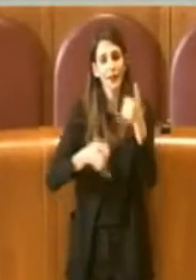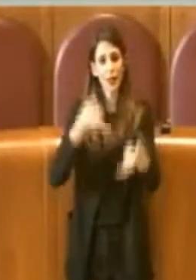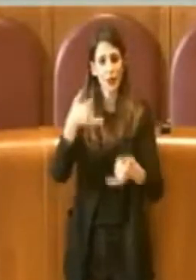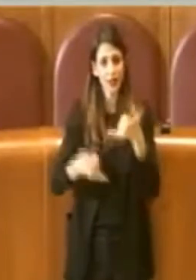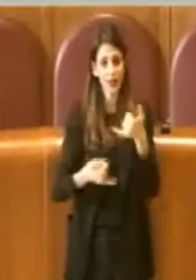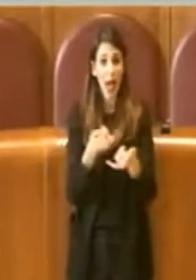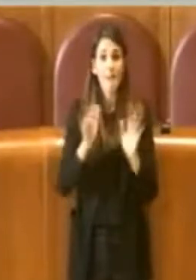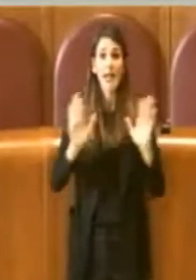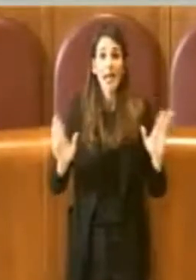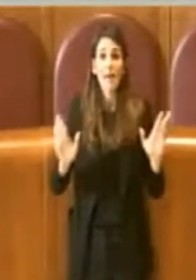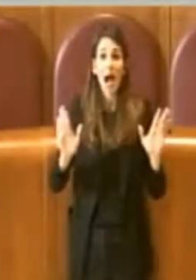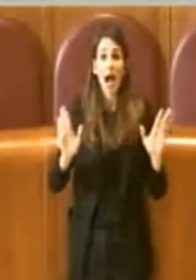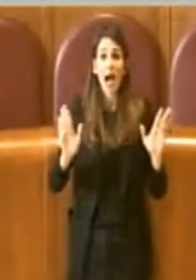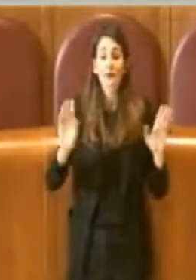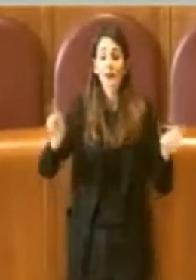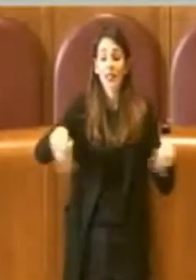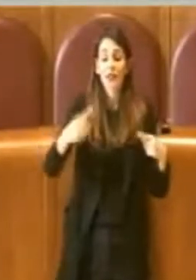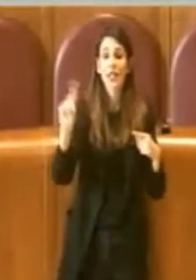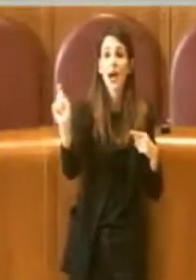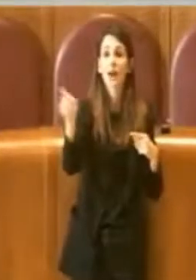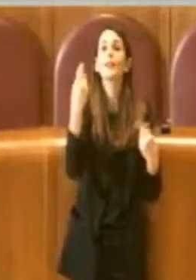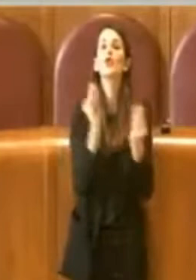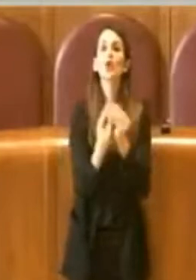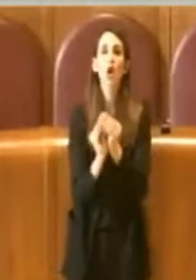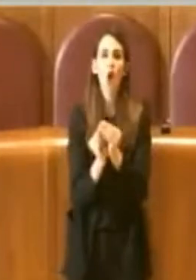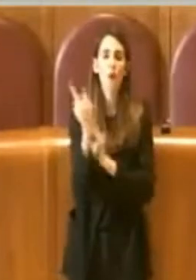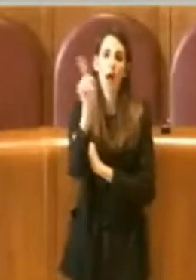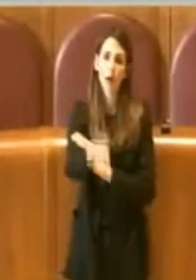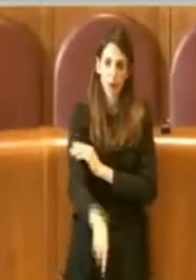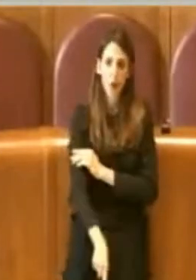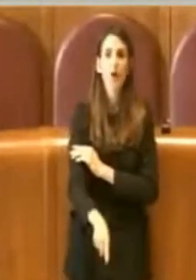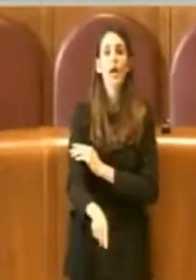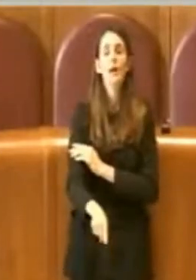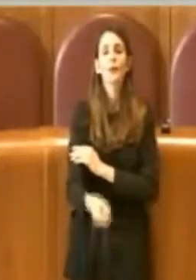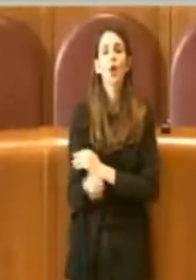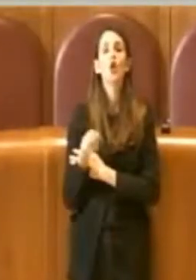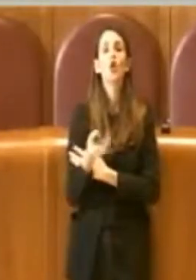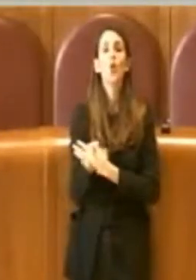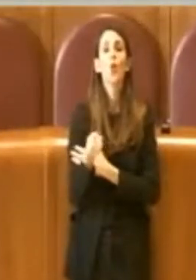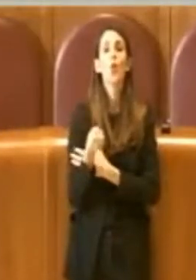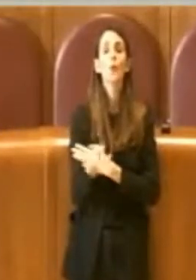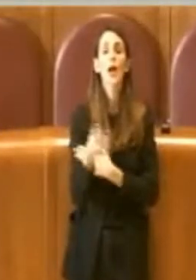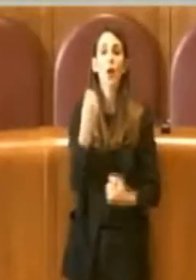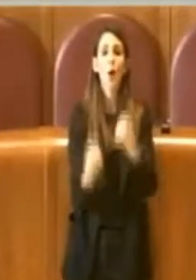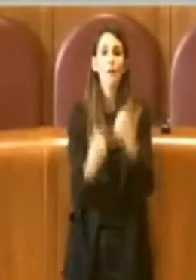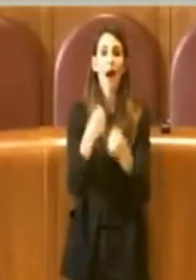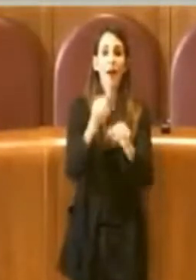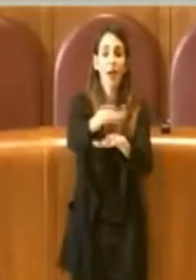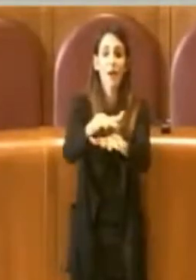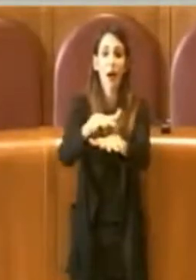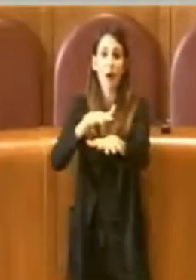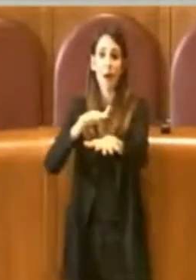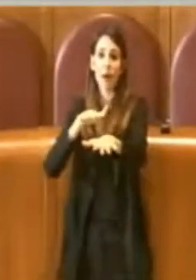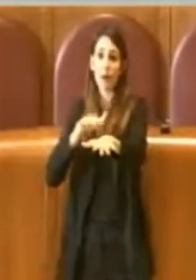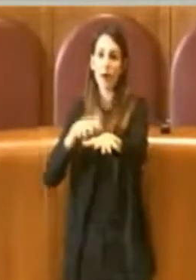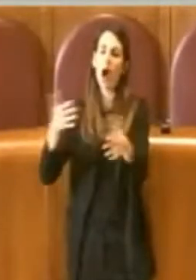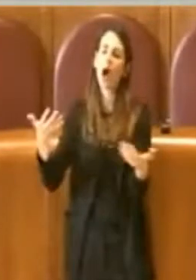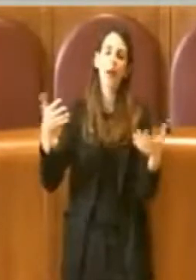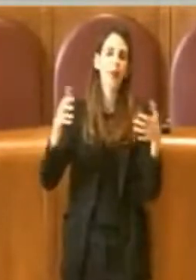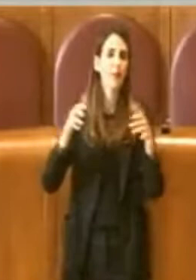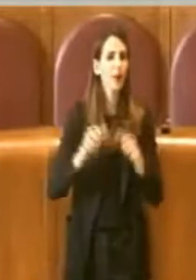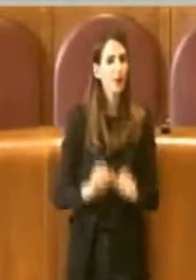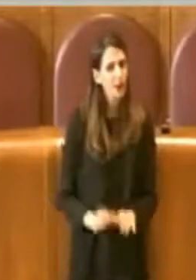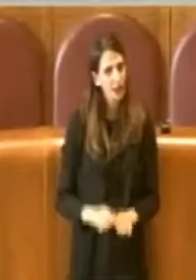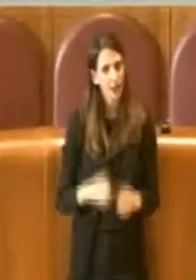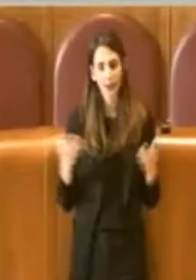perché io potrò fare tutte le infrastrutture, di questo mondo, mettere in sicurezza tutti gli attraversamenti pedonali, magari